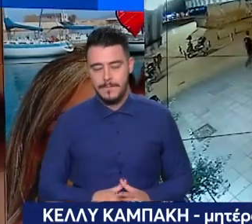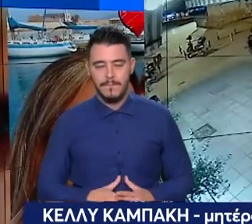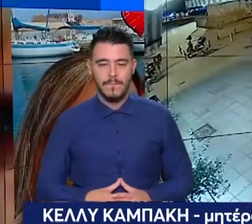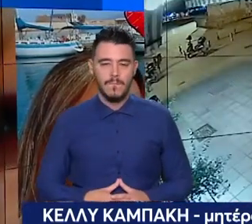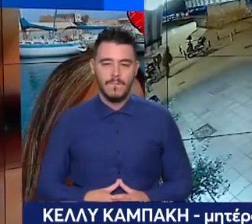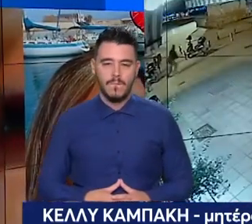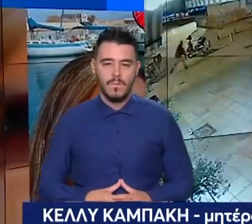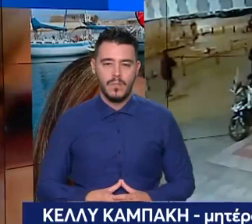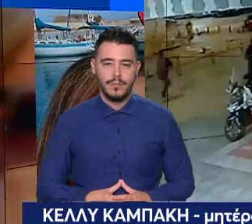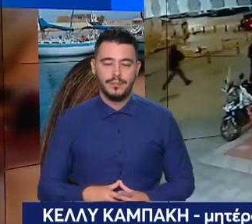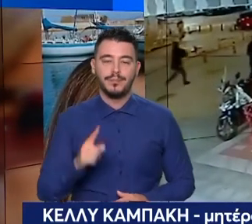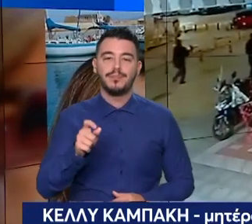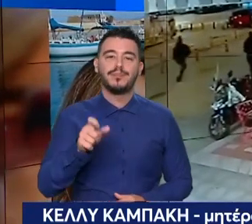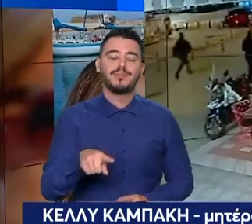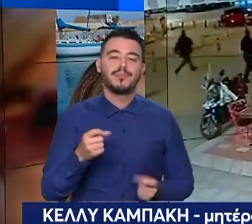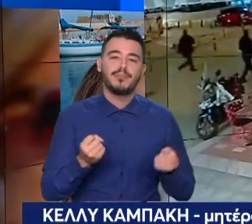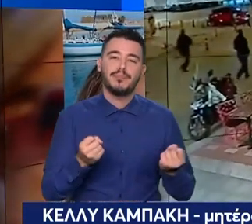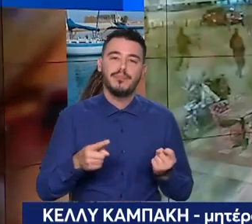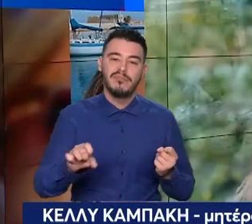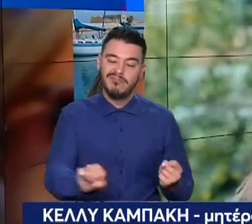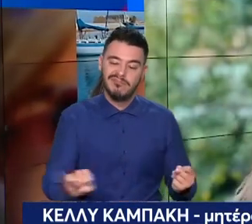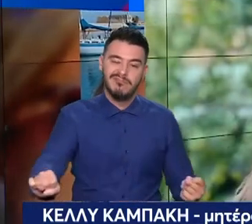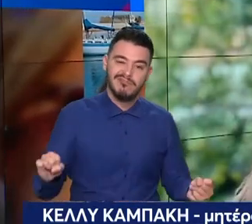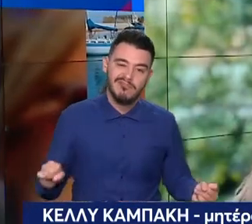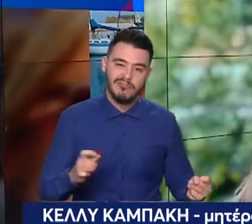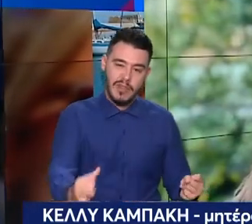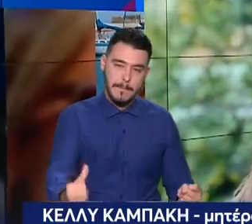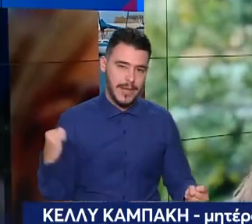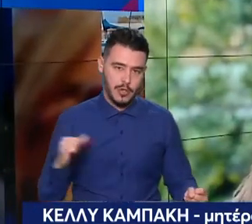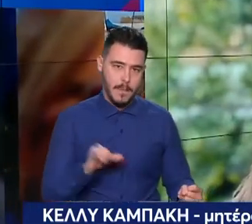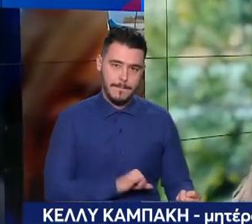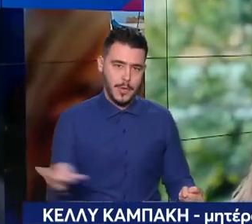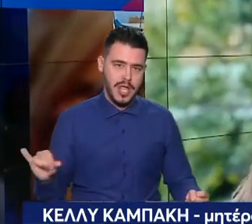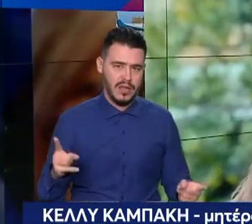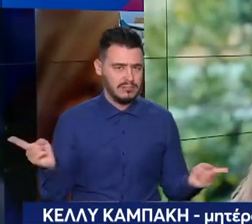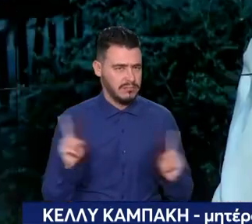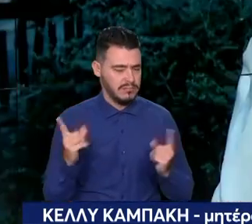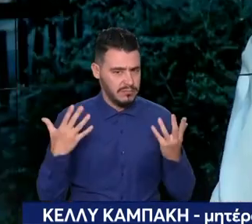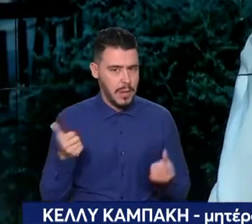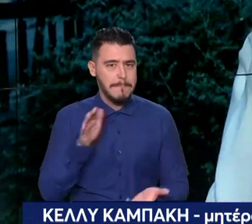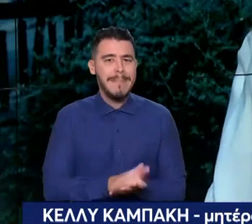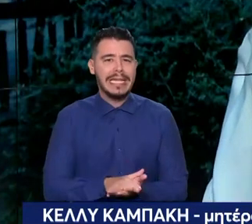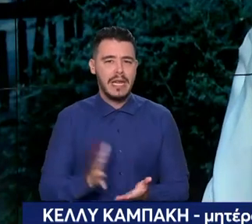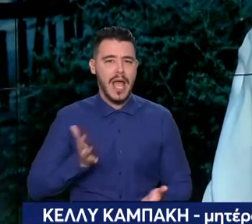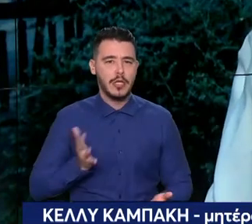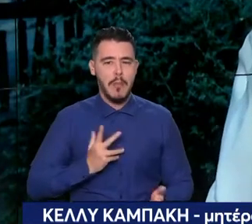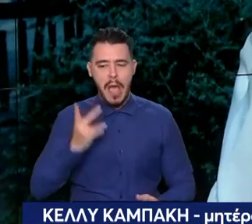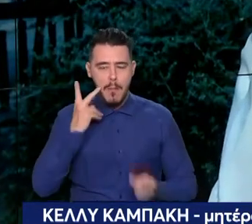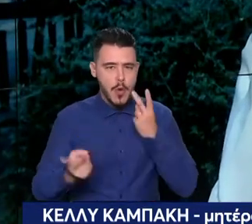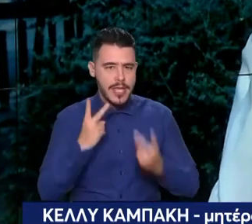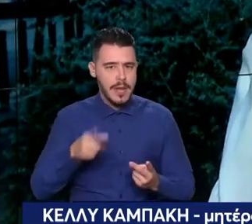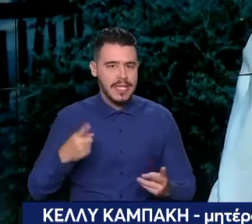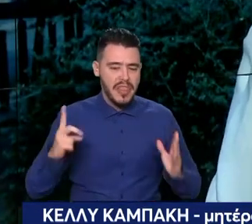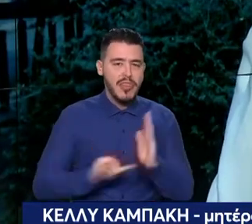Είπε ότι δεν έκανε ποτέ όπισθεν. Οι μαρτυρίες λένε ότι έκανε όπισθεν. Όχι μία, όχι δύο. Λένε ότι την